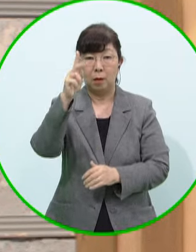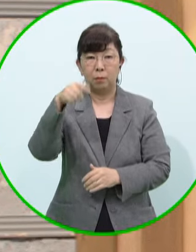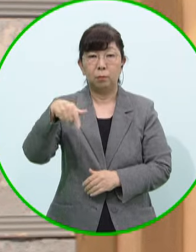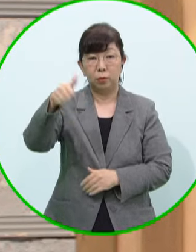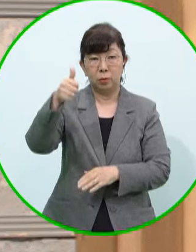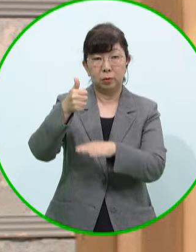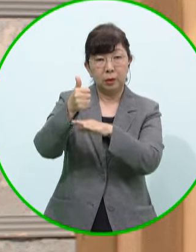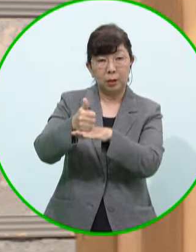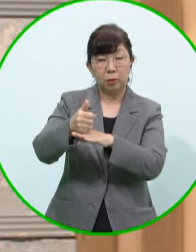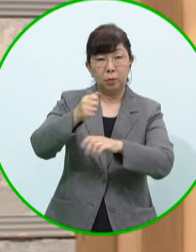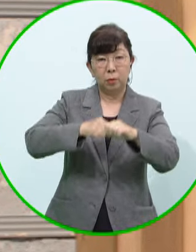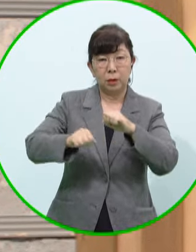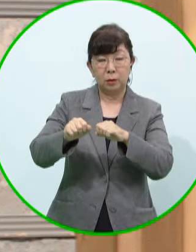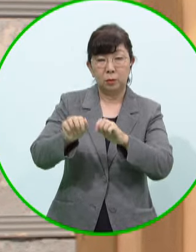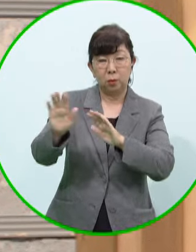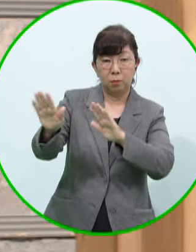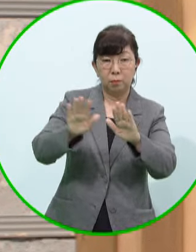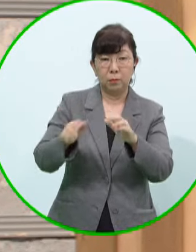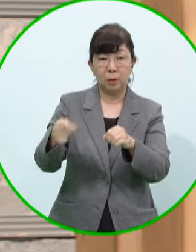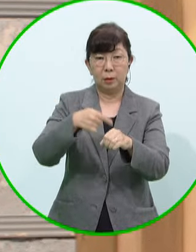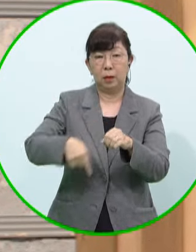を牽制した格好